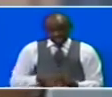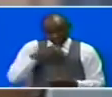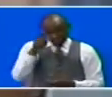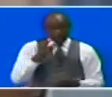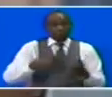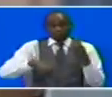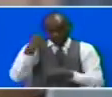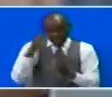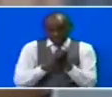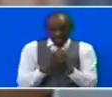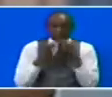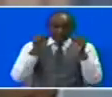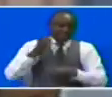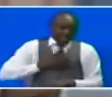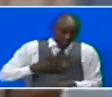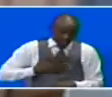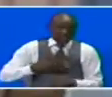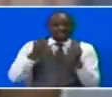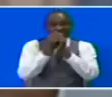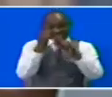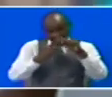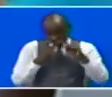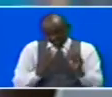akapita akawa rais wetu miaka 10.